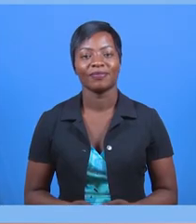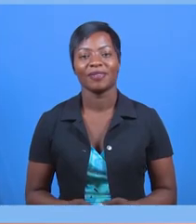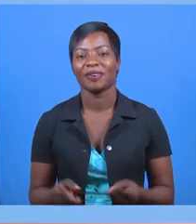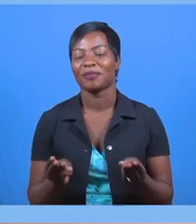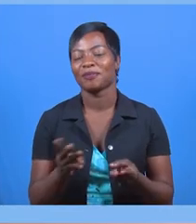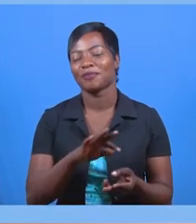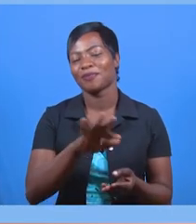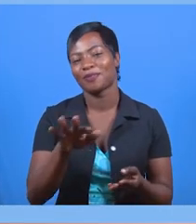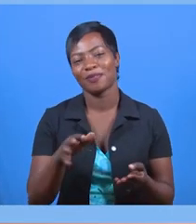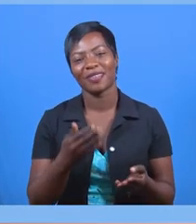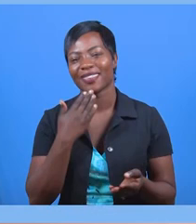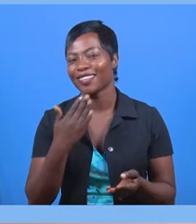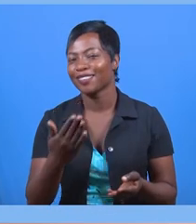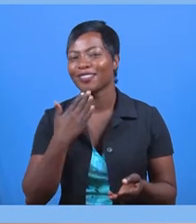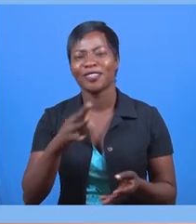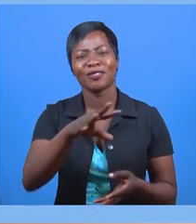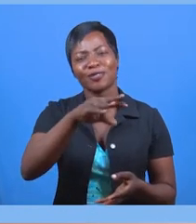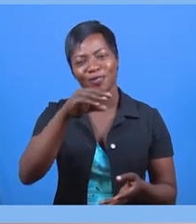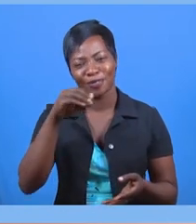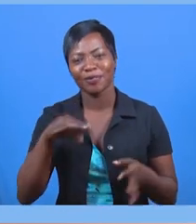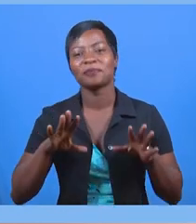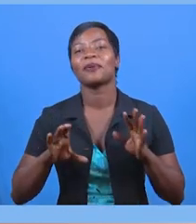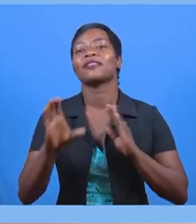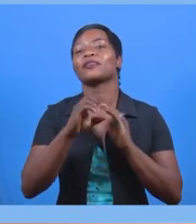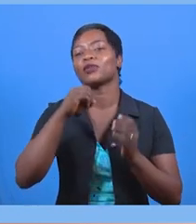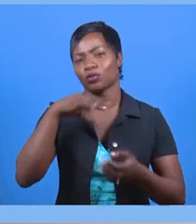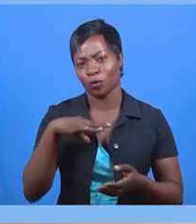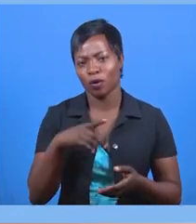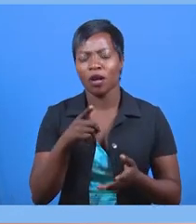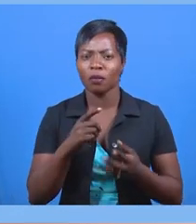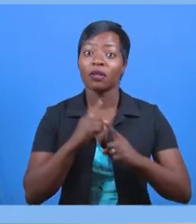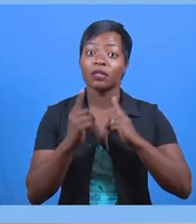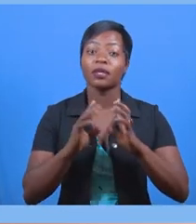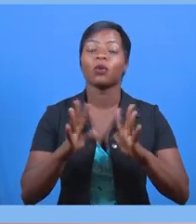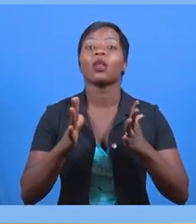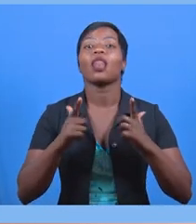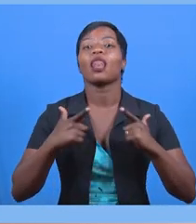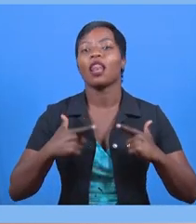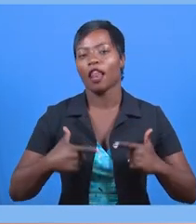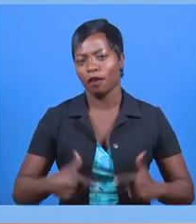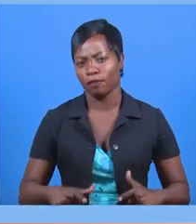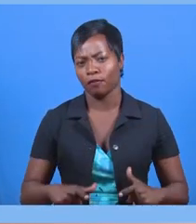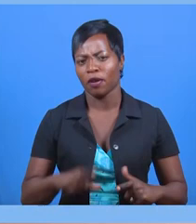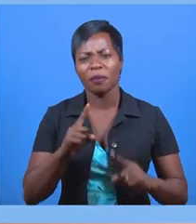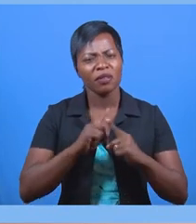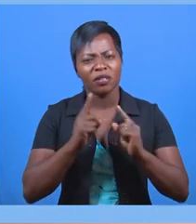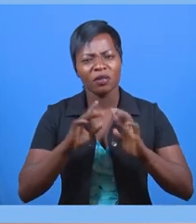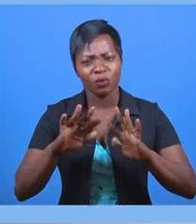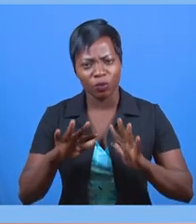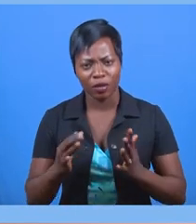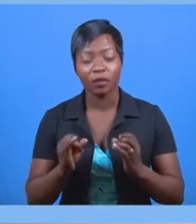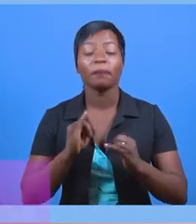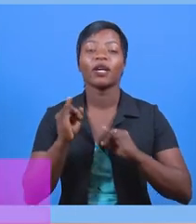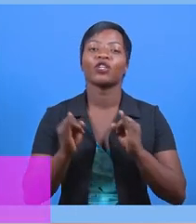Vadikani tinokutenda ino kuti sarudza nguva nemisi. Tiri muchirongwa Mai Chisamba Show. Patinokurukura upenyu, nyaya dzatinokurukura pano